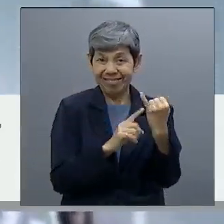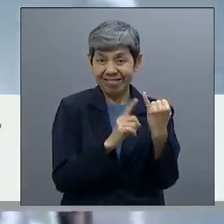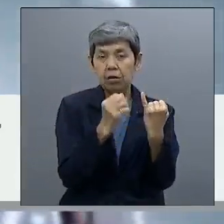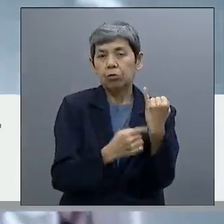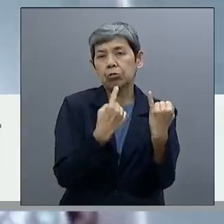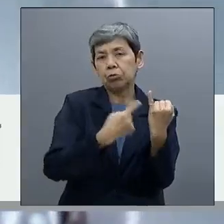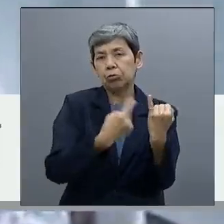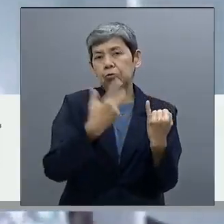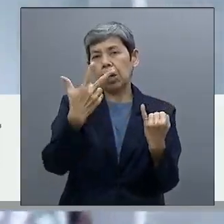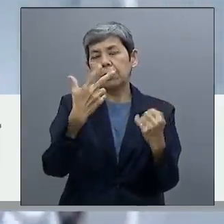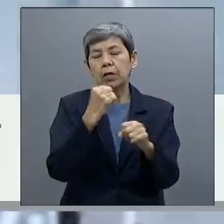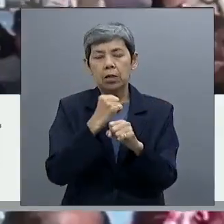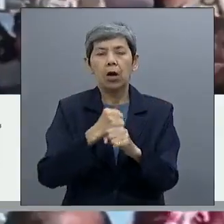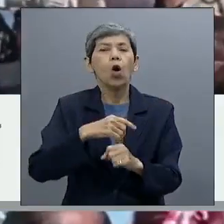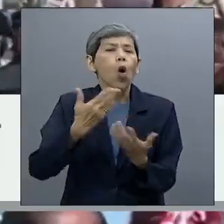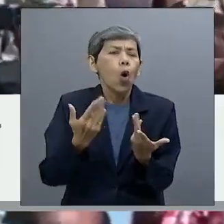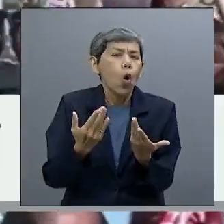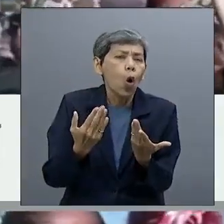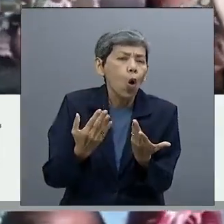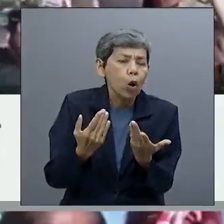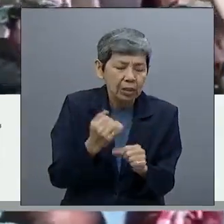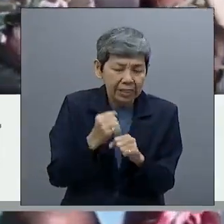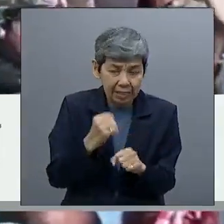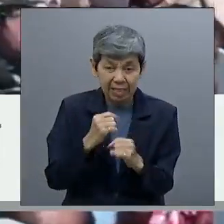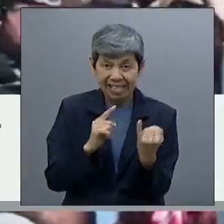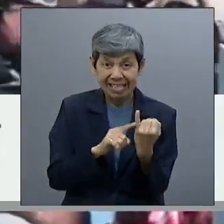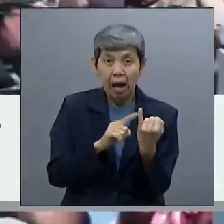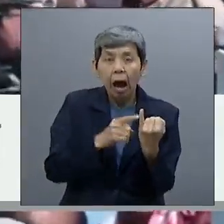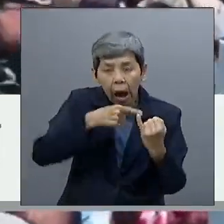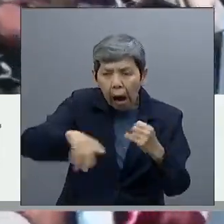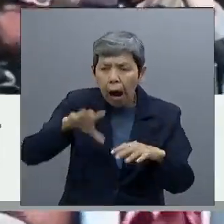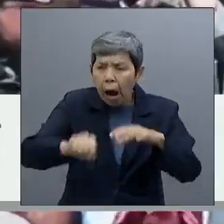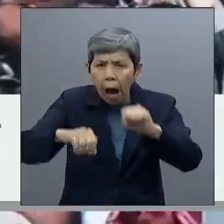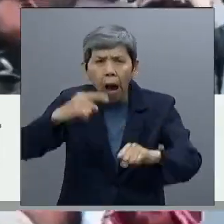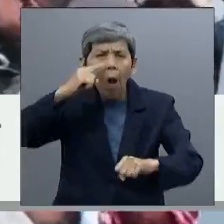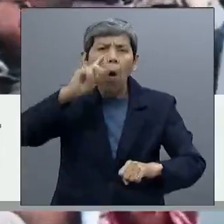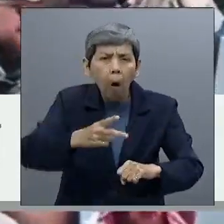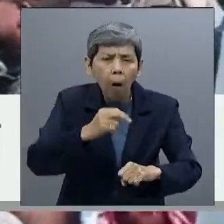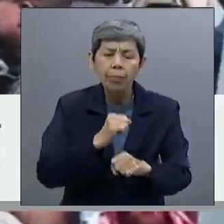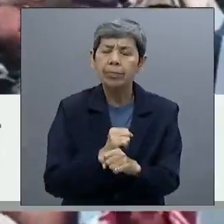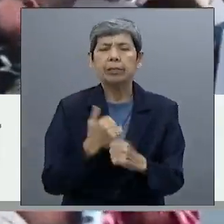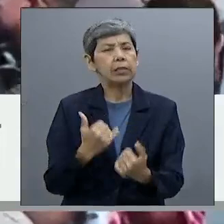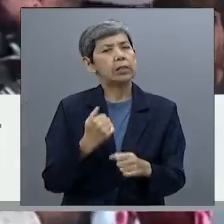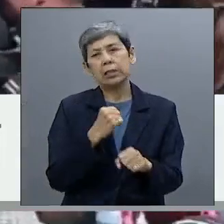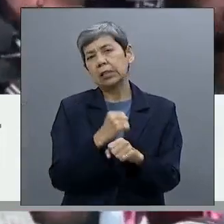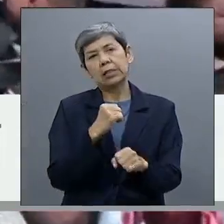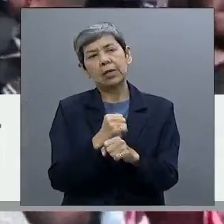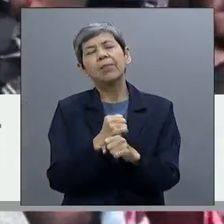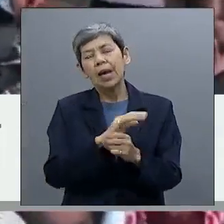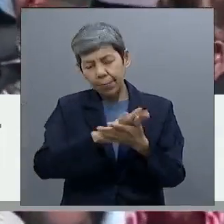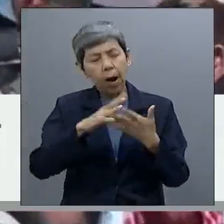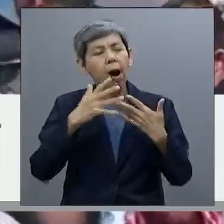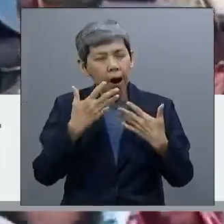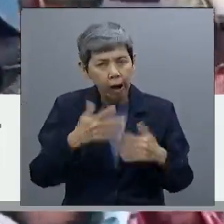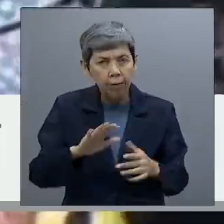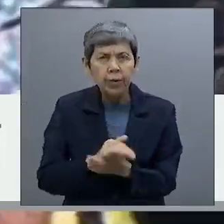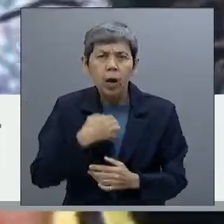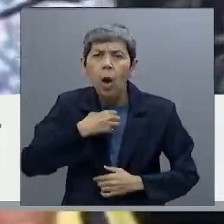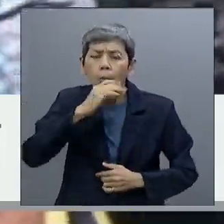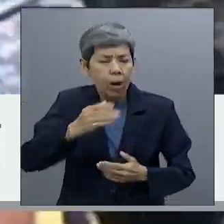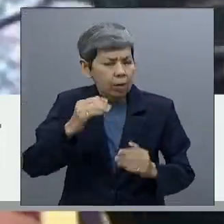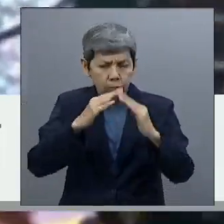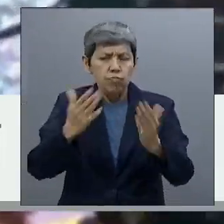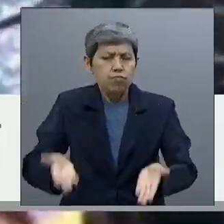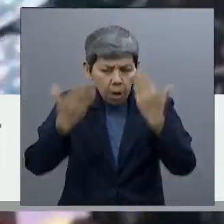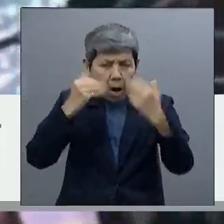ดือนและได้รอลงอาญาไว้แต่ว่าจำเลยกลับมาบุกรุกซ้ำอีกซึ่งคดีถือว่าเป็นที่สิ้นสุดแล้วแจ้งให้รื้อถอน